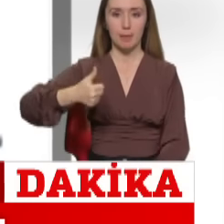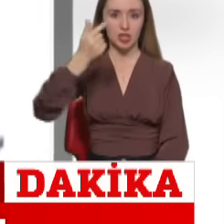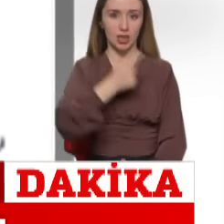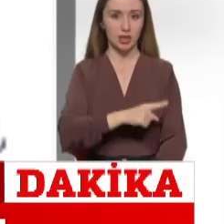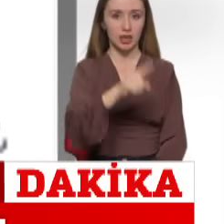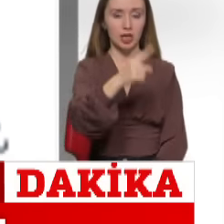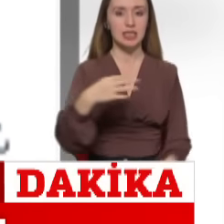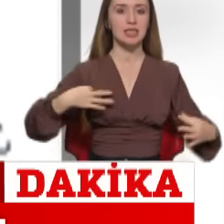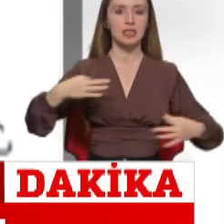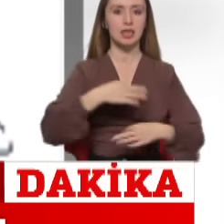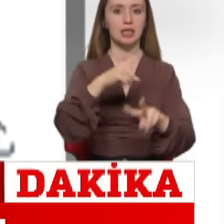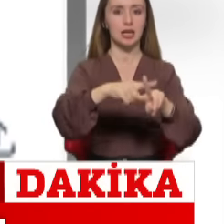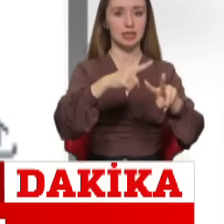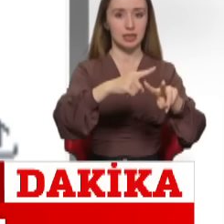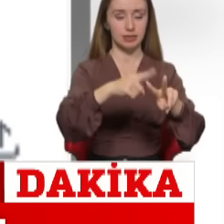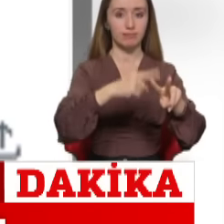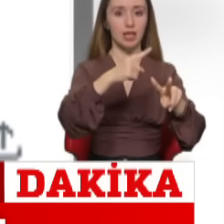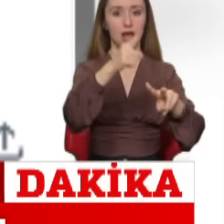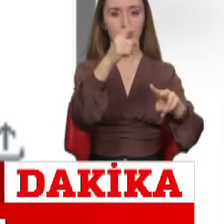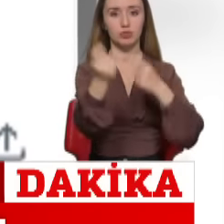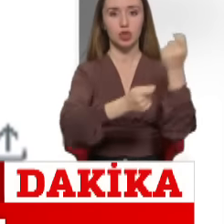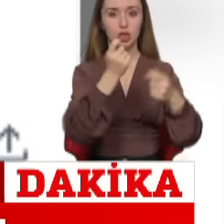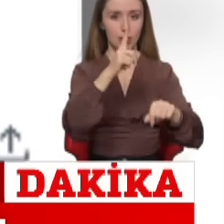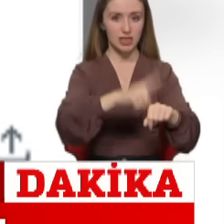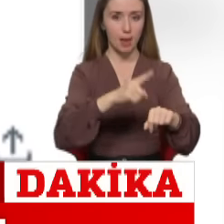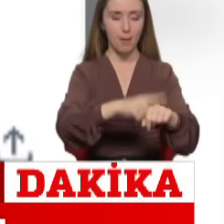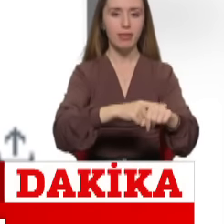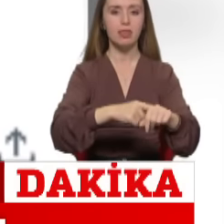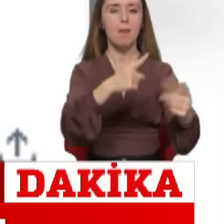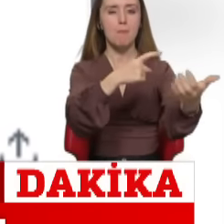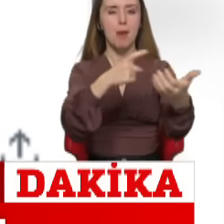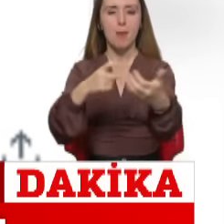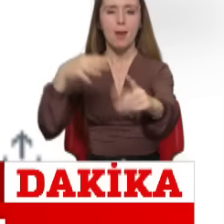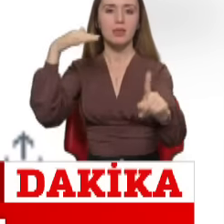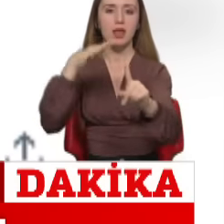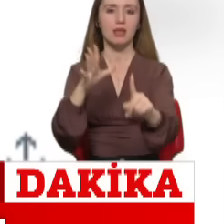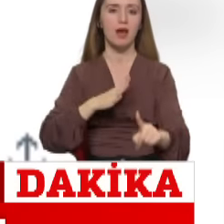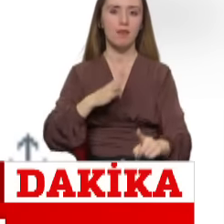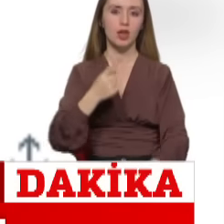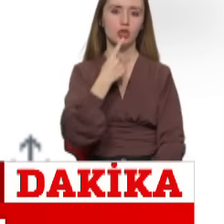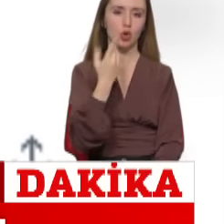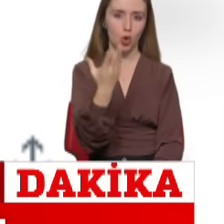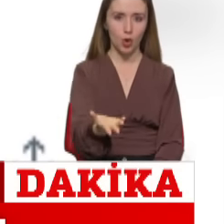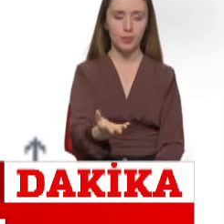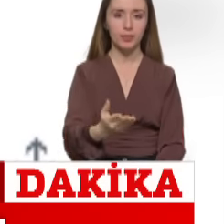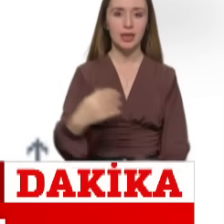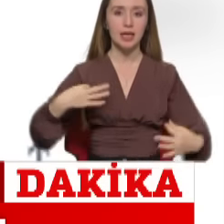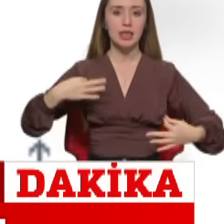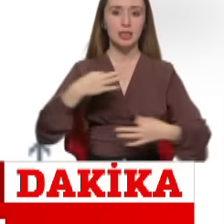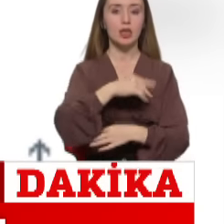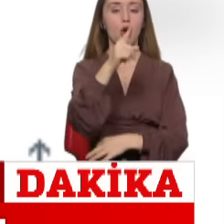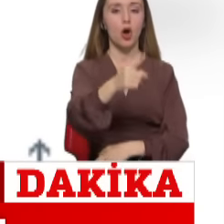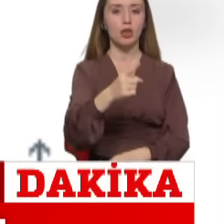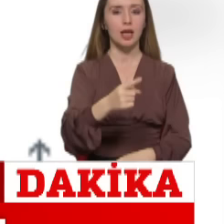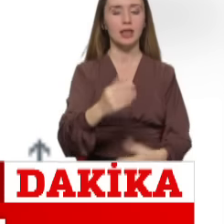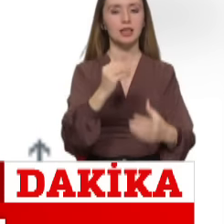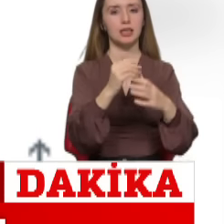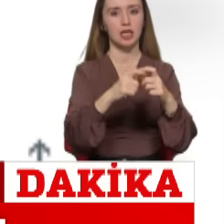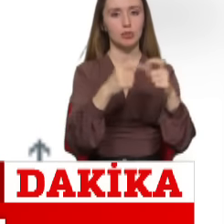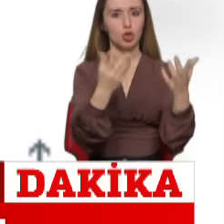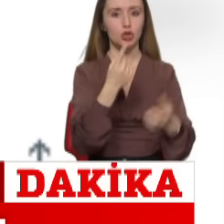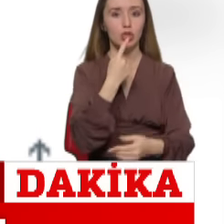Adayı Sayın Aziz Yeniay'ın seçim çalışması sırasında silahlı saldırı olduğu bilgisini üzülerek öğrendim. Sayın Yeniay'a geçmiş olsun dileklerimi